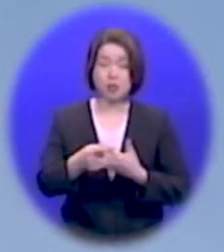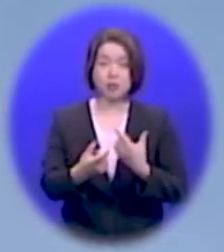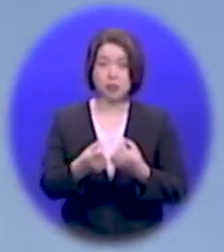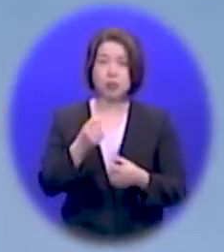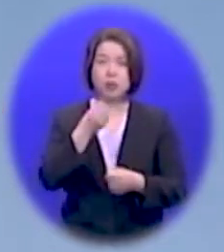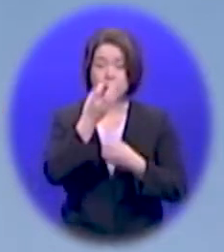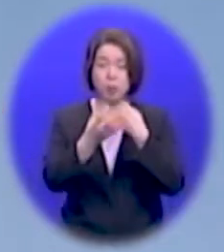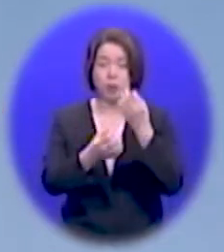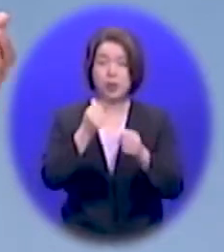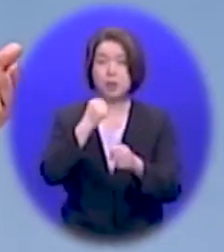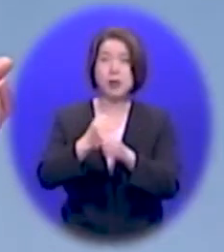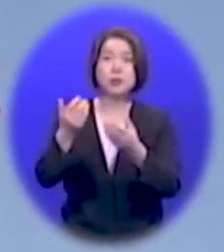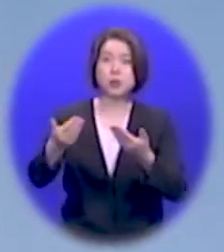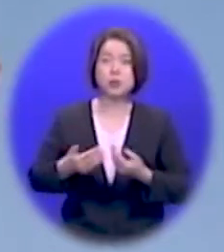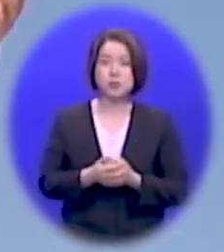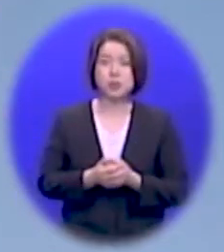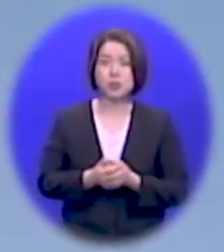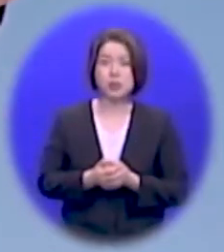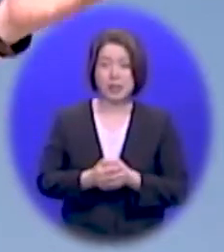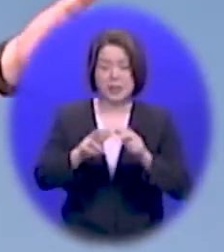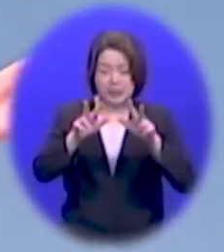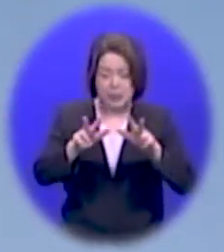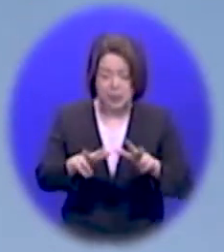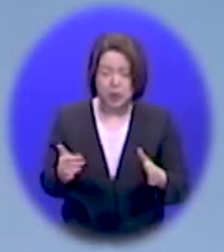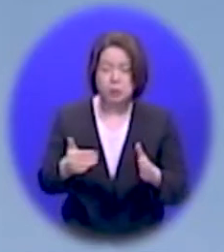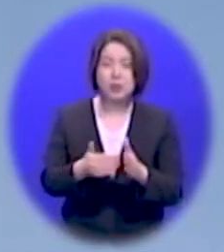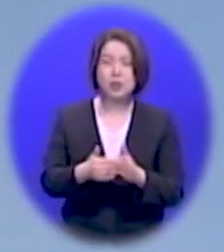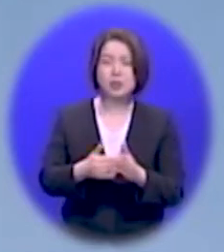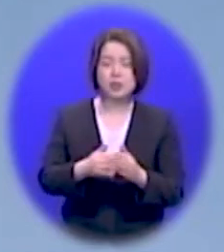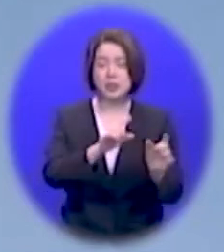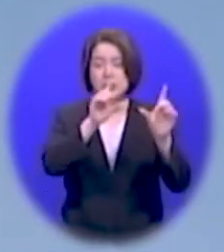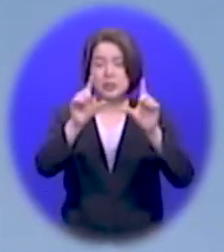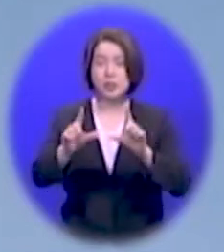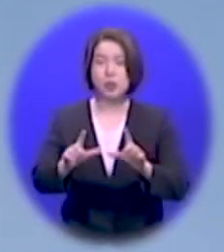해주세요 지금까지 지내온 것 주의 크신 은혜라